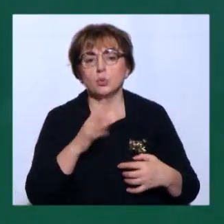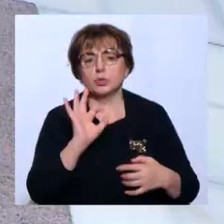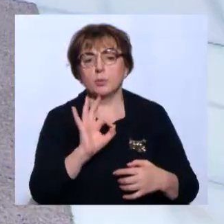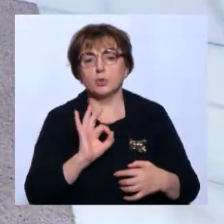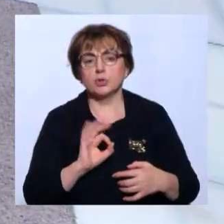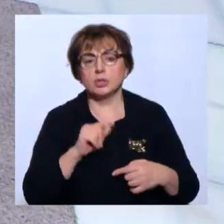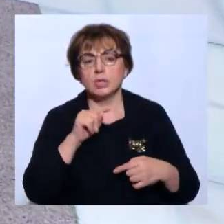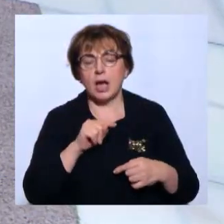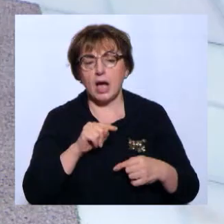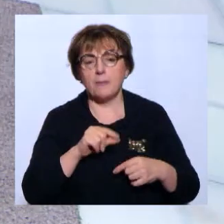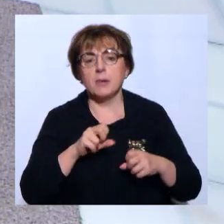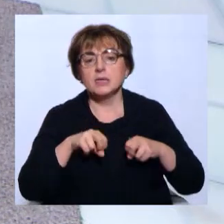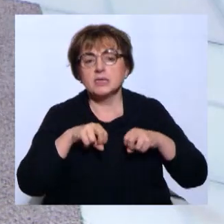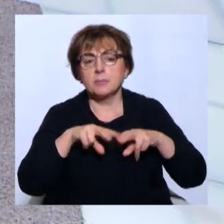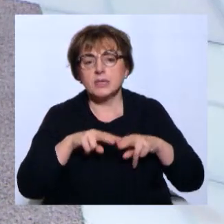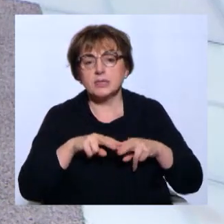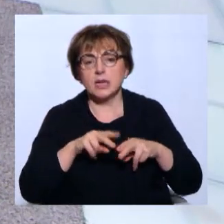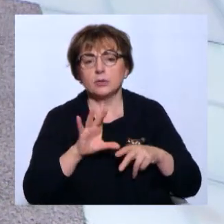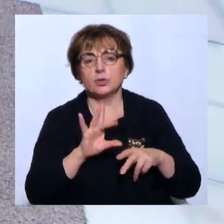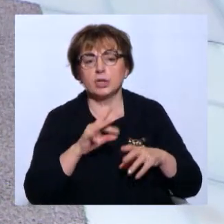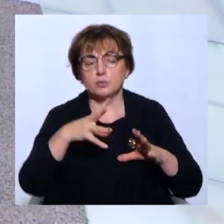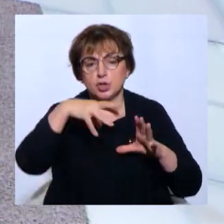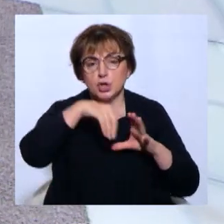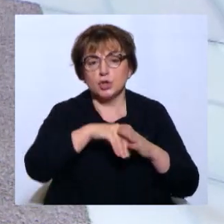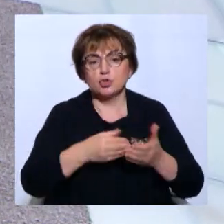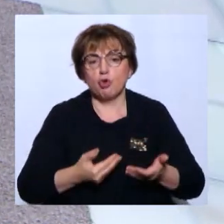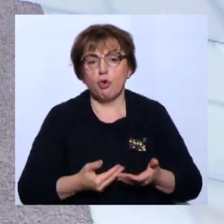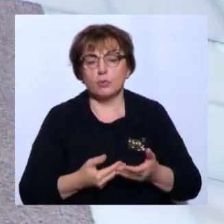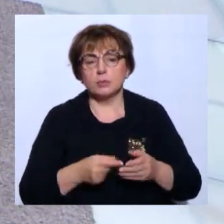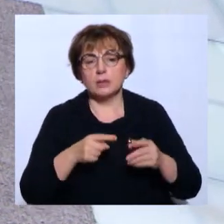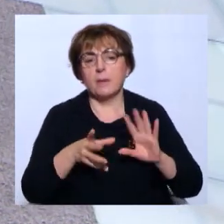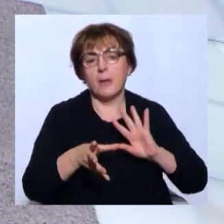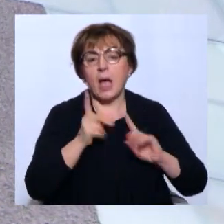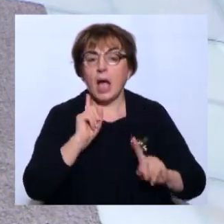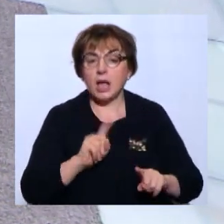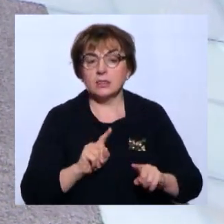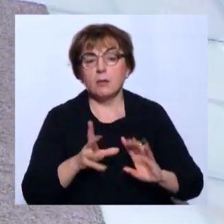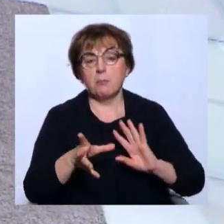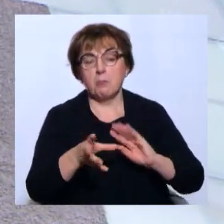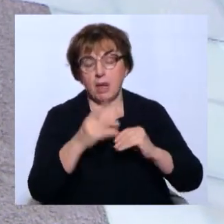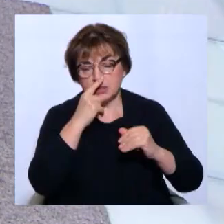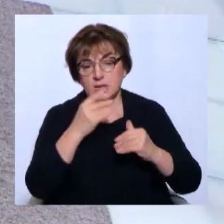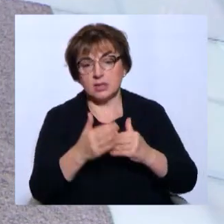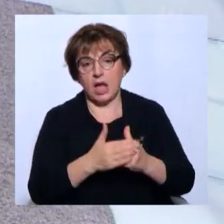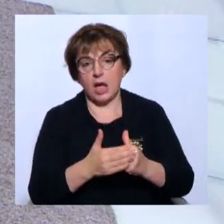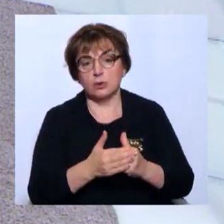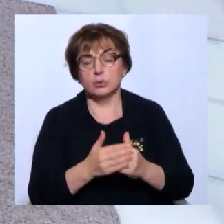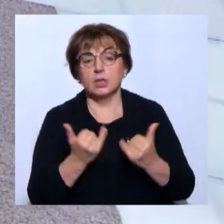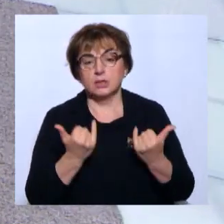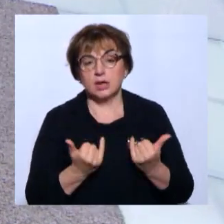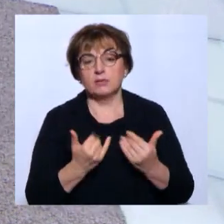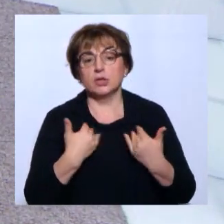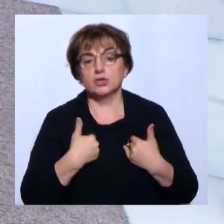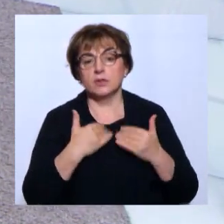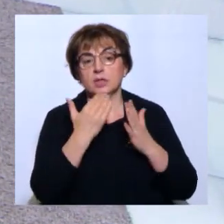25% ან ბარიერულ რიფში ცხოვრობს, ან მასთან ახლოს. აი, დღევანდელი ჩვენი